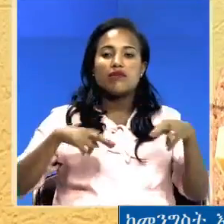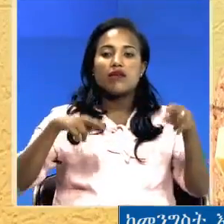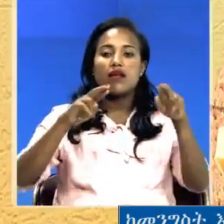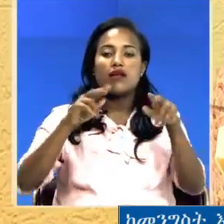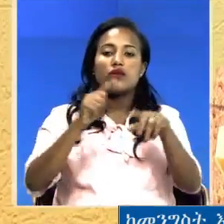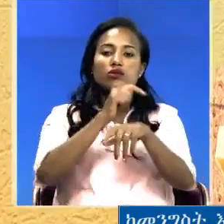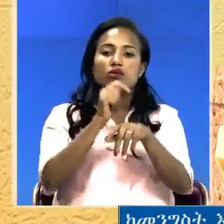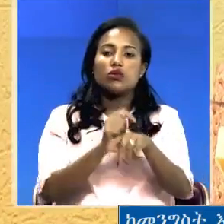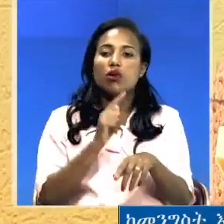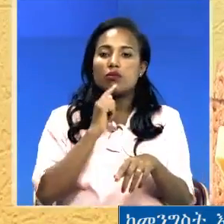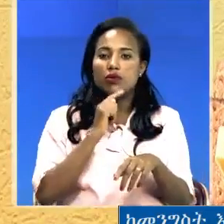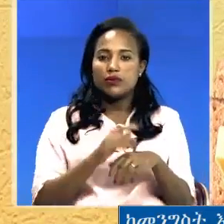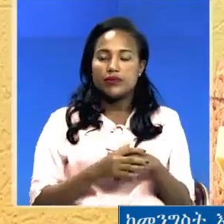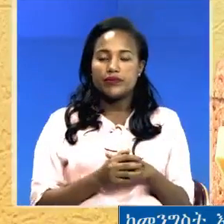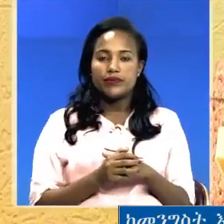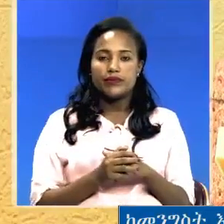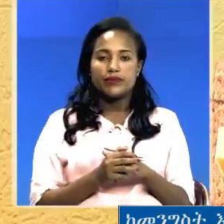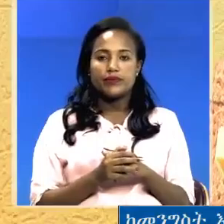ነው።